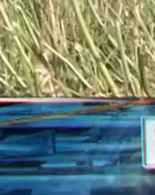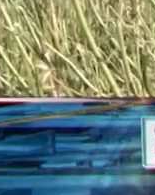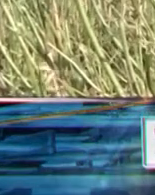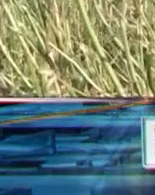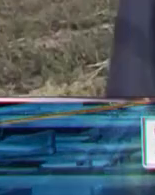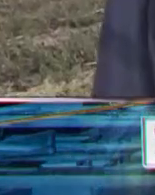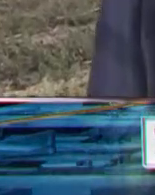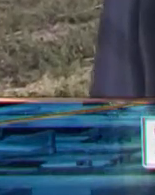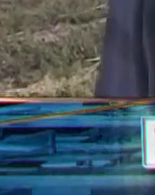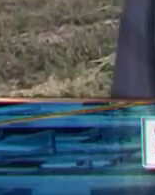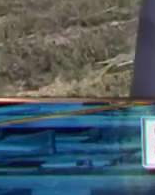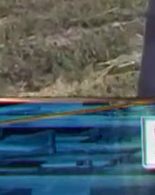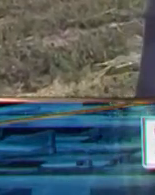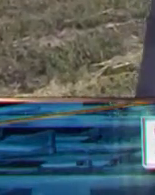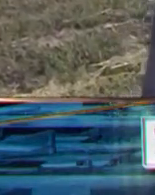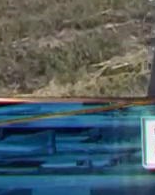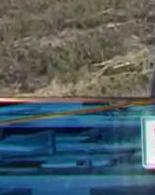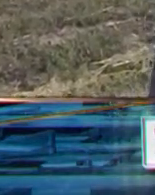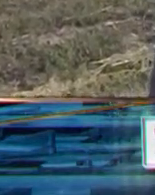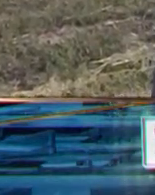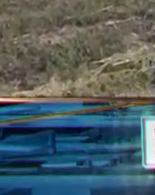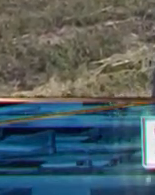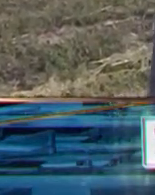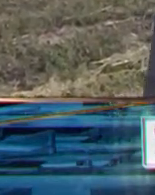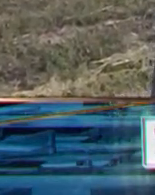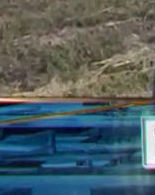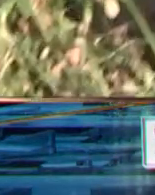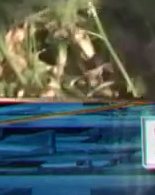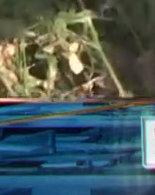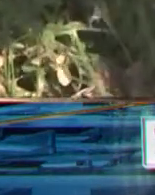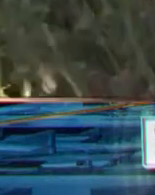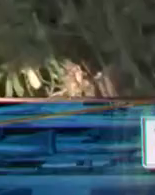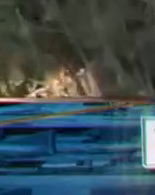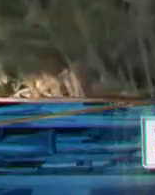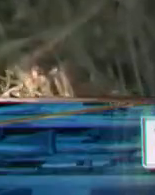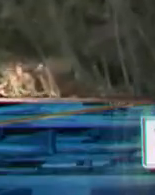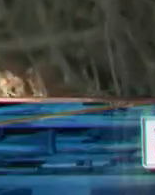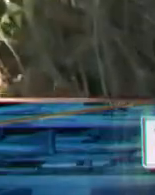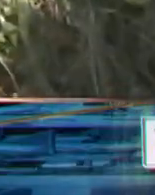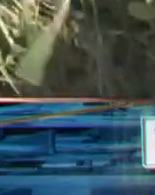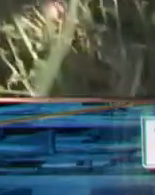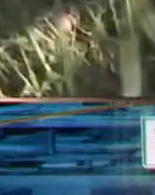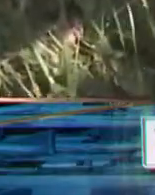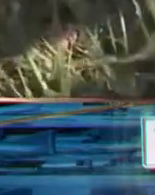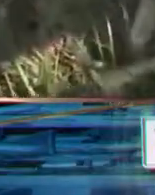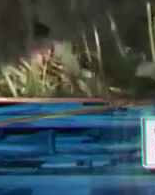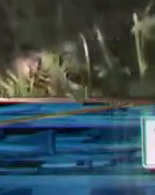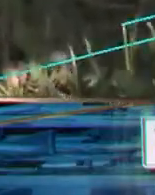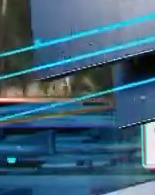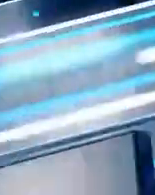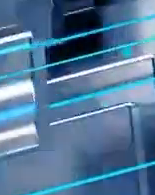жұмыс қызу. Мынаны бастағанымызда 3-4 күн болды, шаптық, 2-3 күн кепті. Міне бүгін жинап жатырмыз.